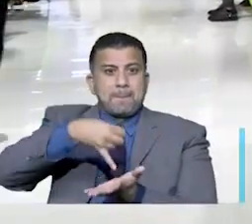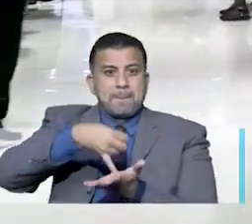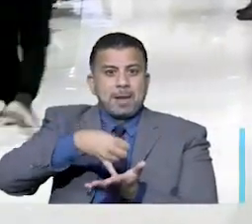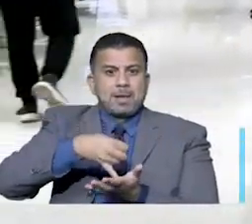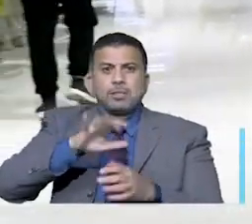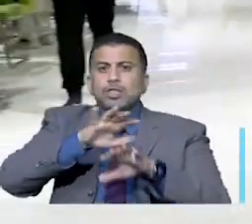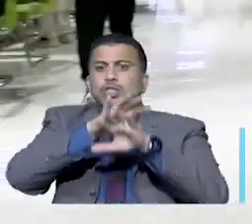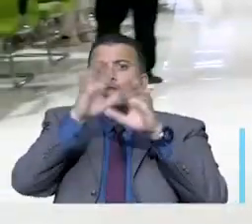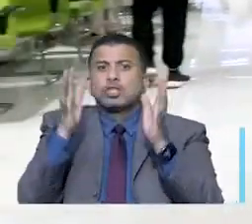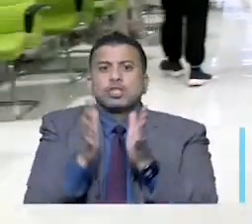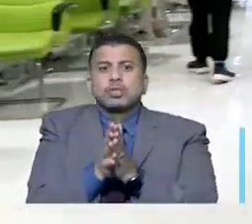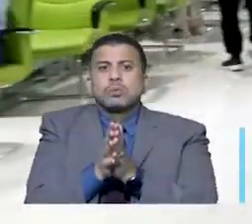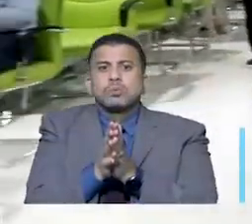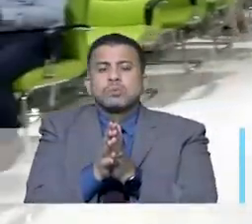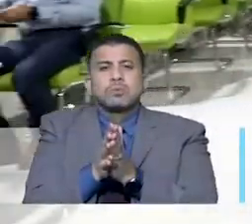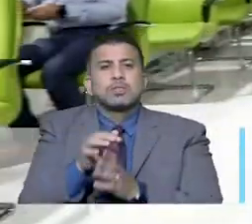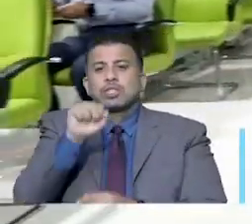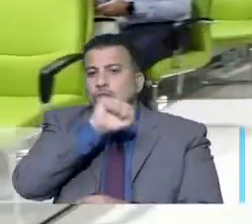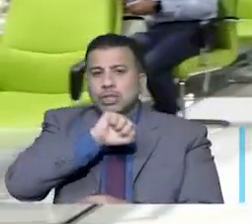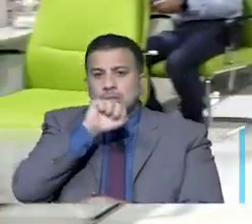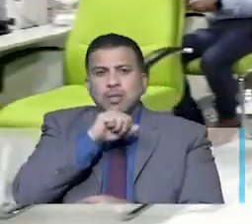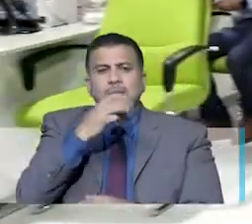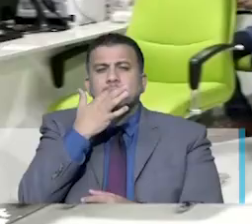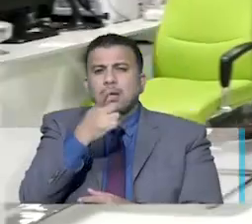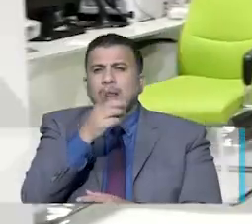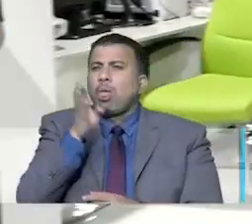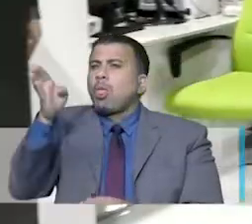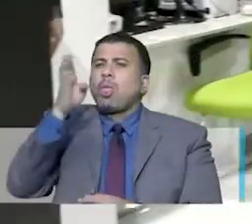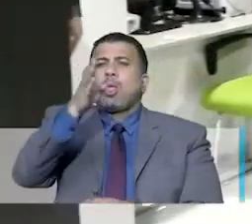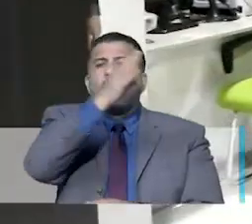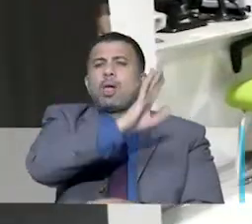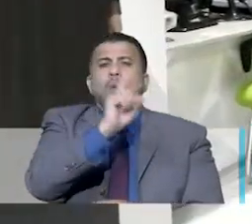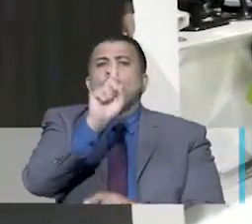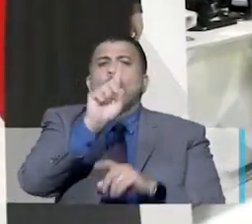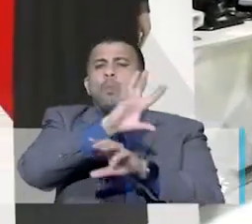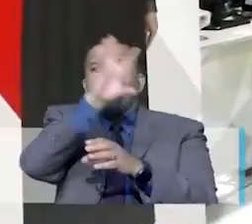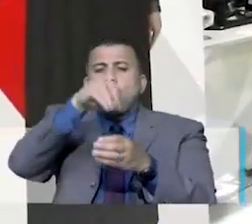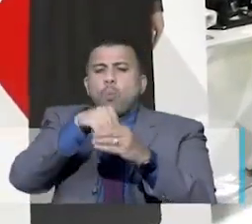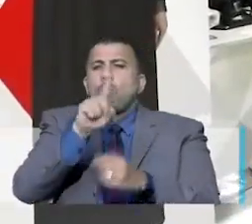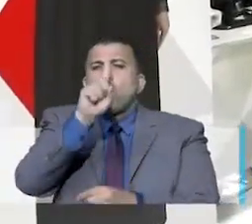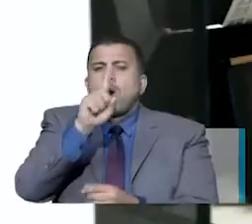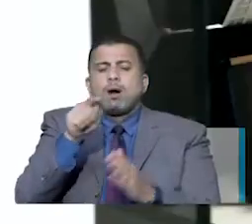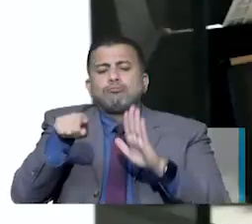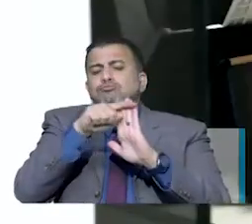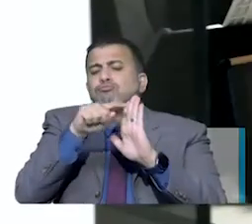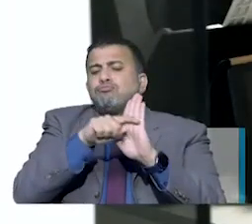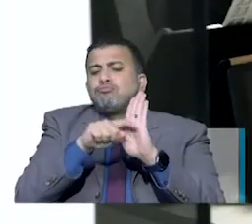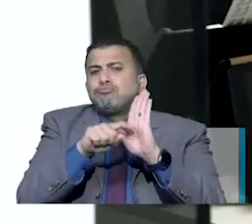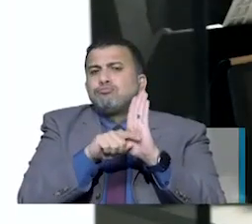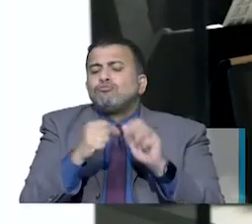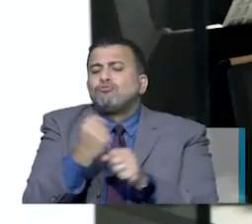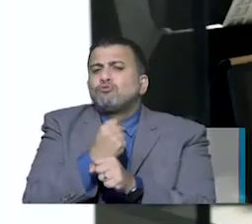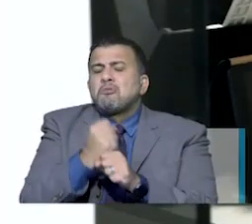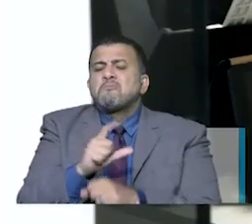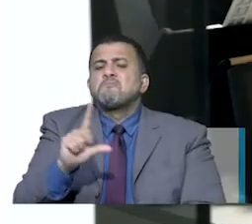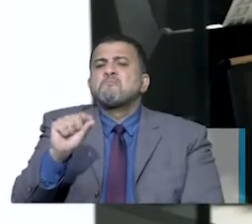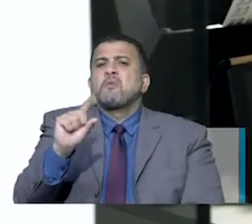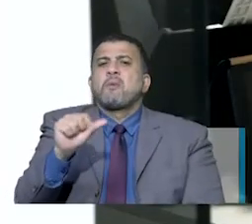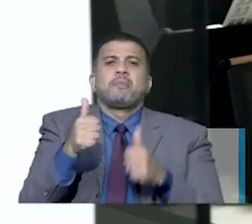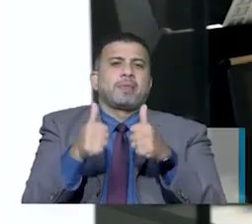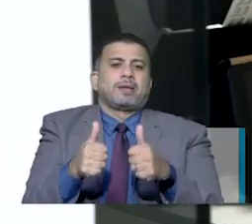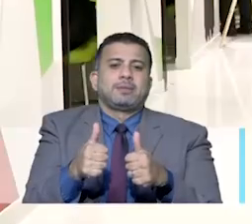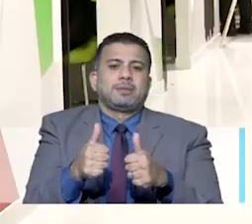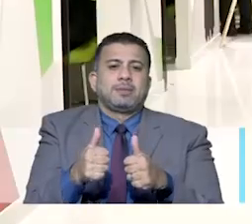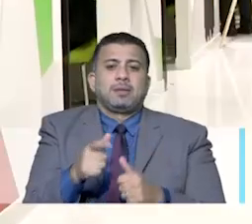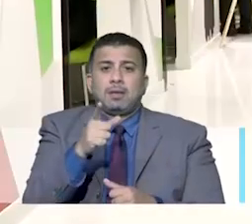الشامل لجمهور الاماره بهدف التسهيل والتيسير عليهم وفق اعلى المعاير المعمول بها